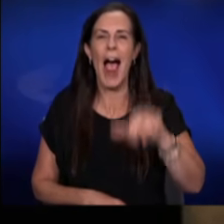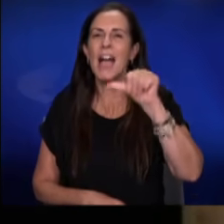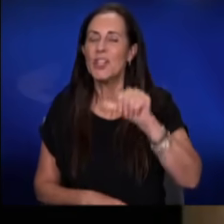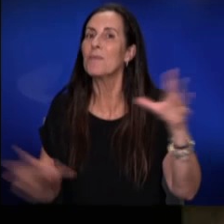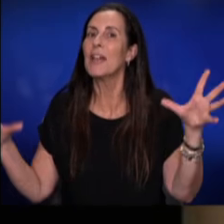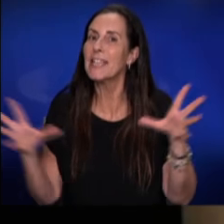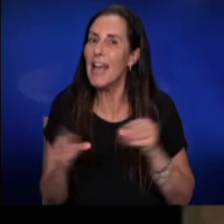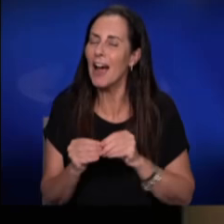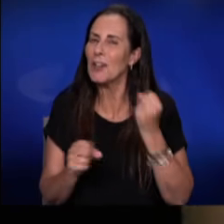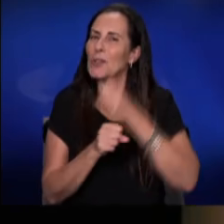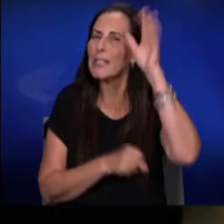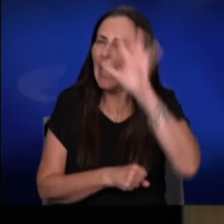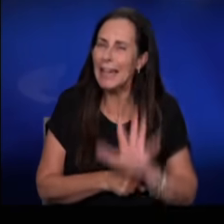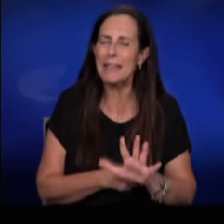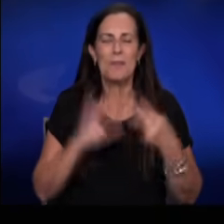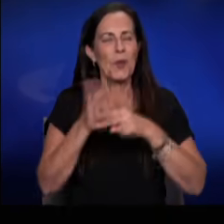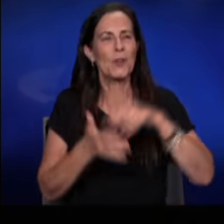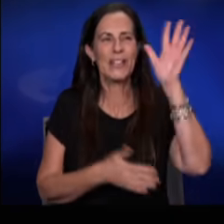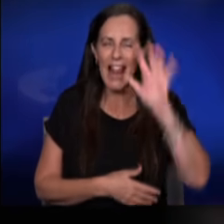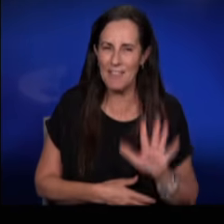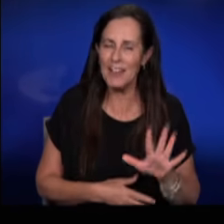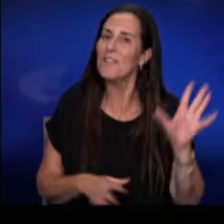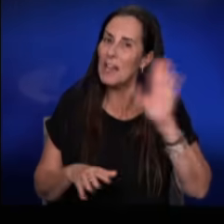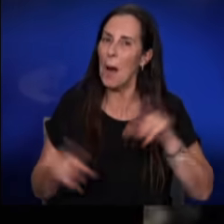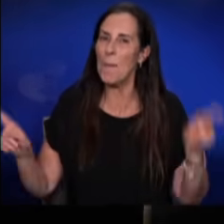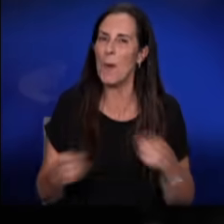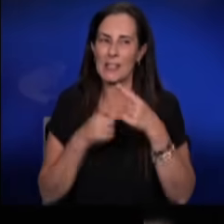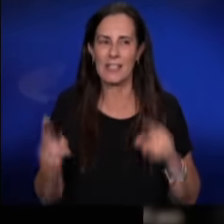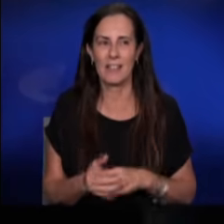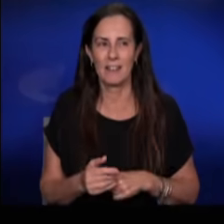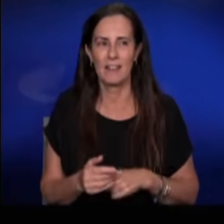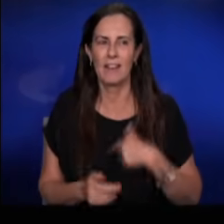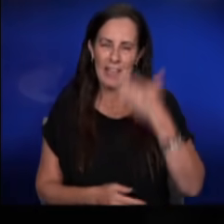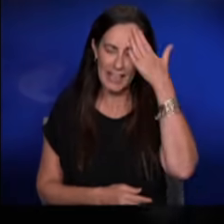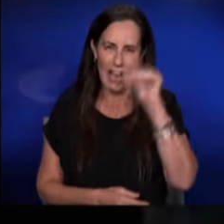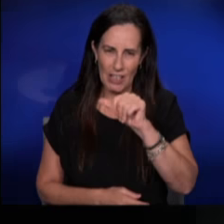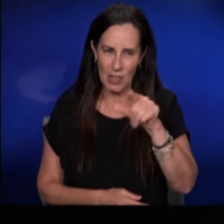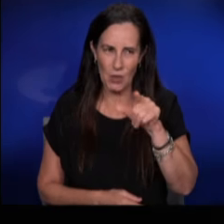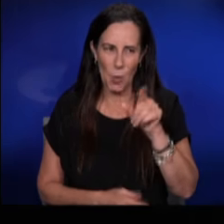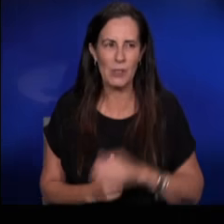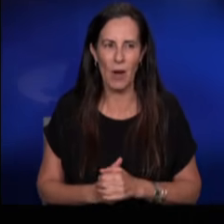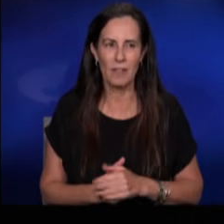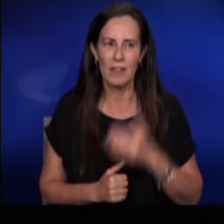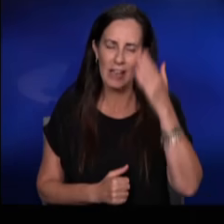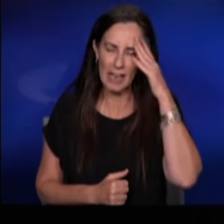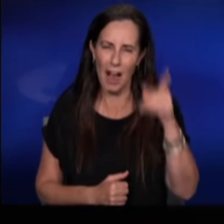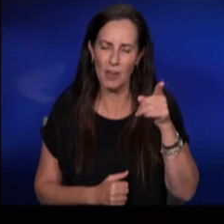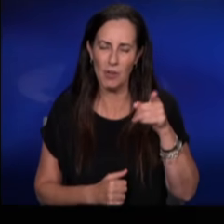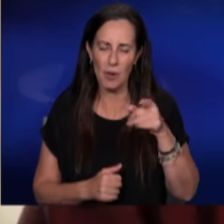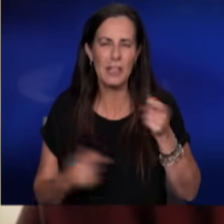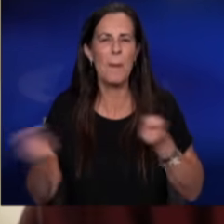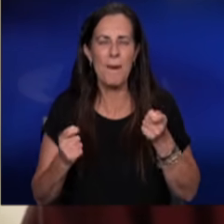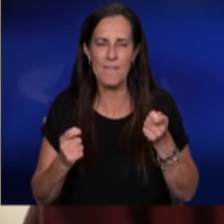שיחד יצרו סרטי קולנוע, תוכניות טלוויזיה ומוזיקה. אני את אורי זוהר הכרתי אצל פשנל